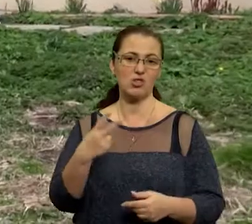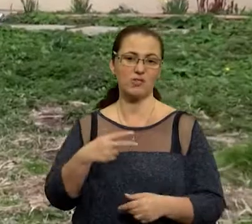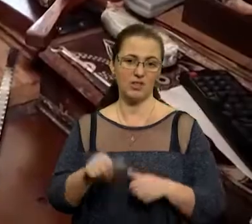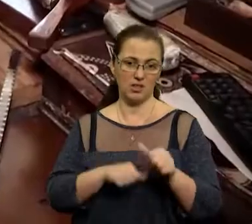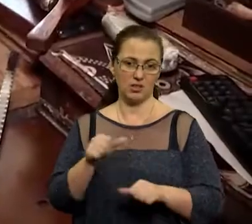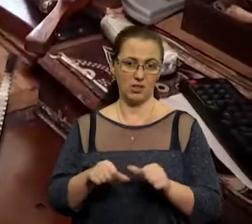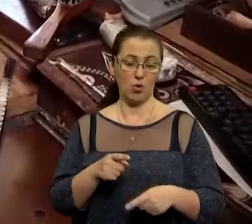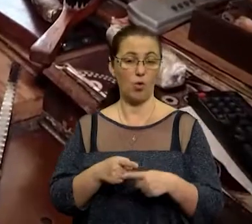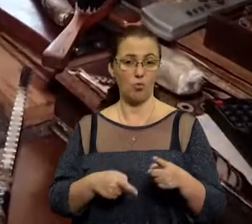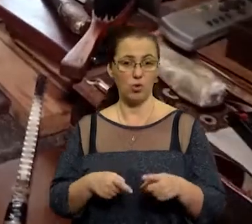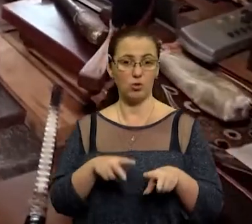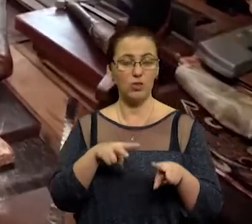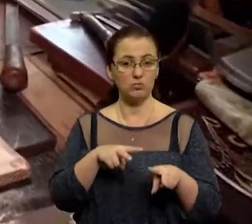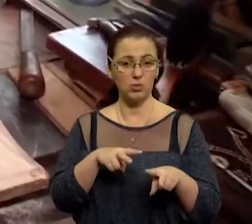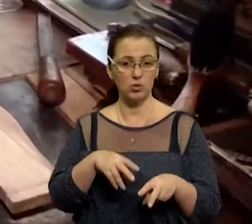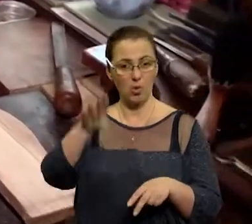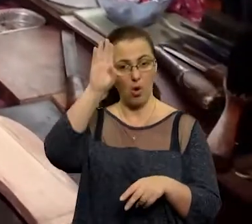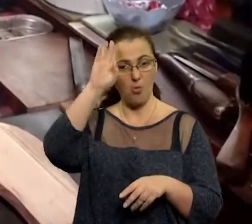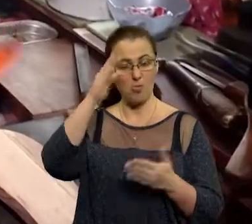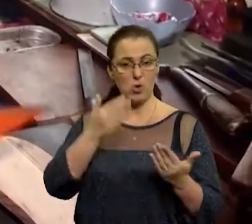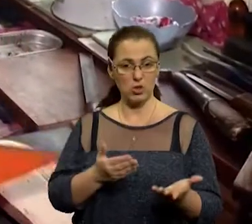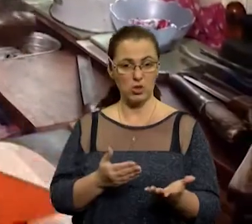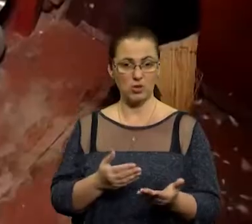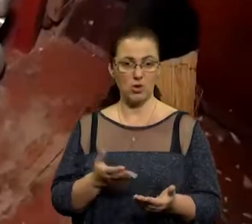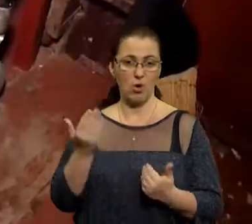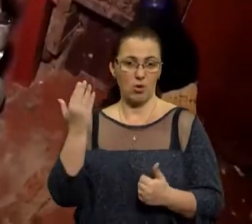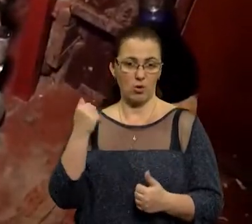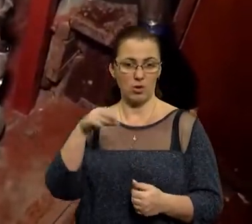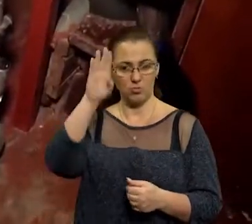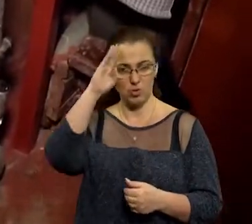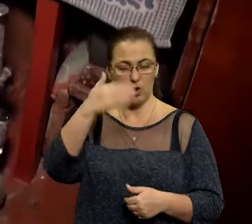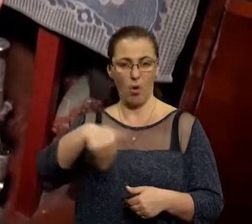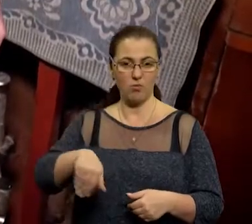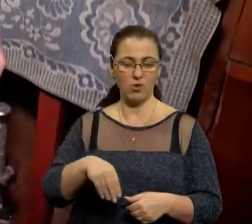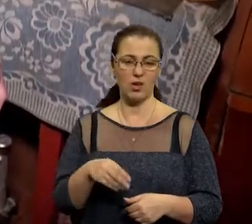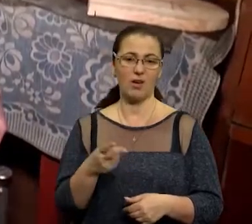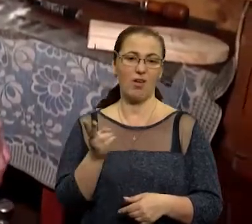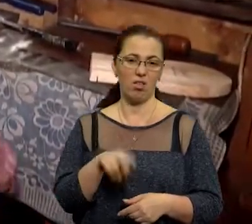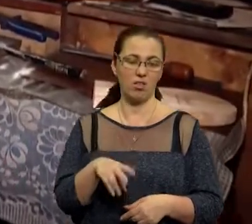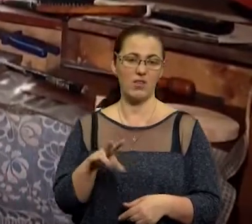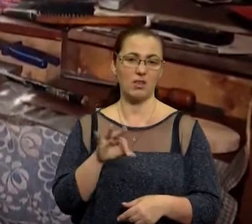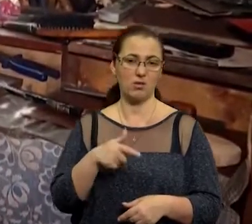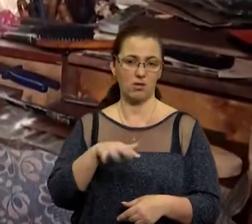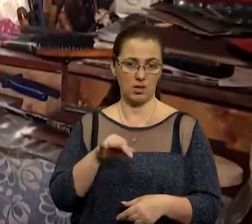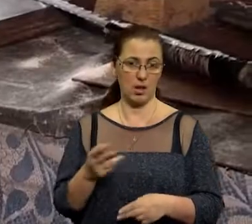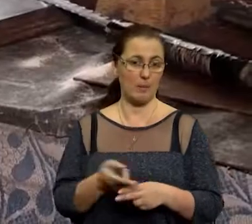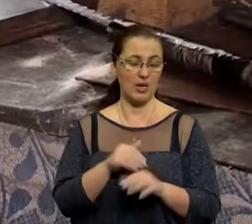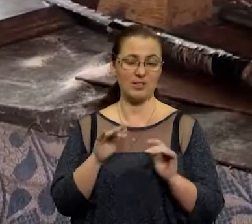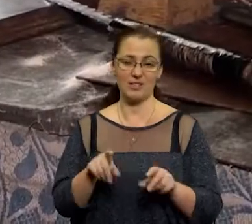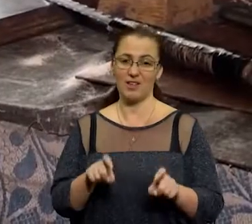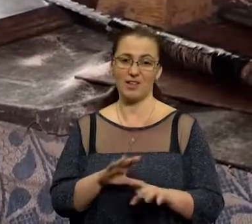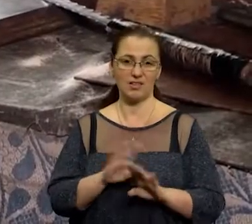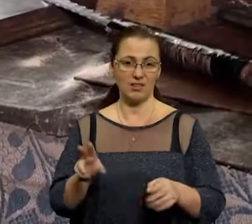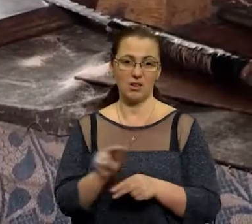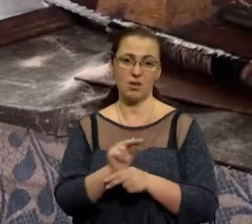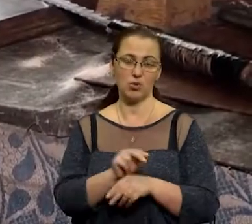Половину з них опікується Володимиром Осадчим. Свого часу чоловікові ампутували обидві нижні кінцівки. Та без діла він не сидить.